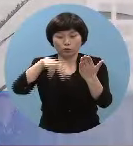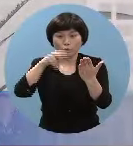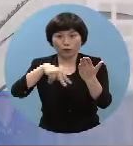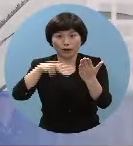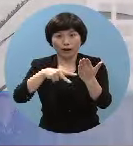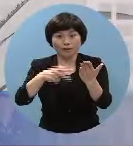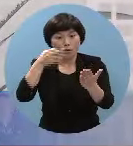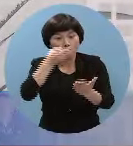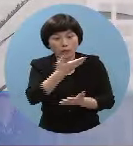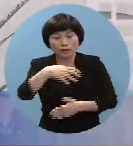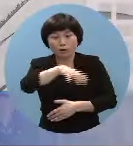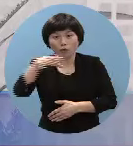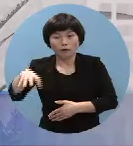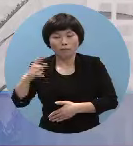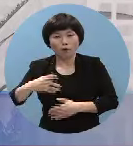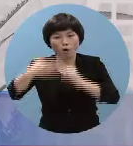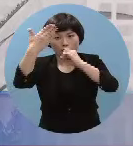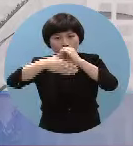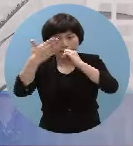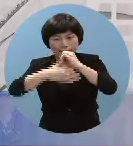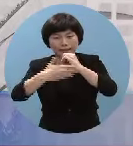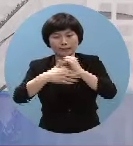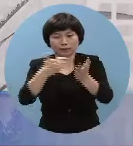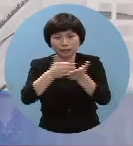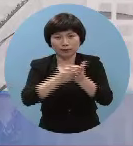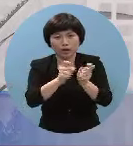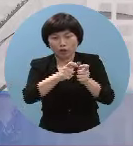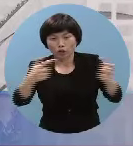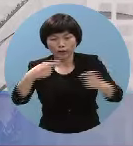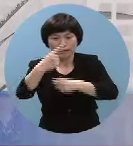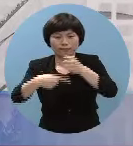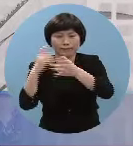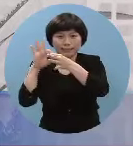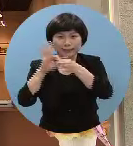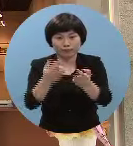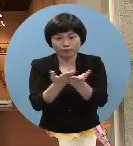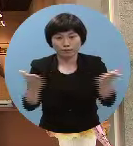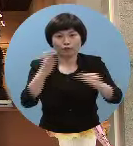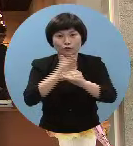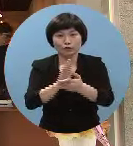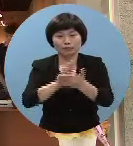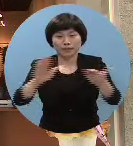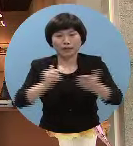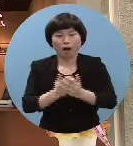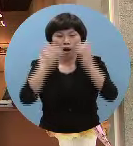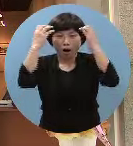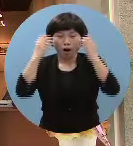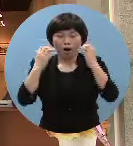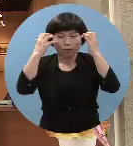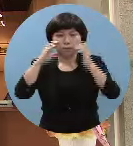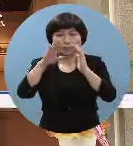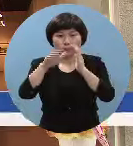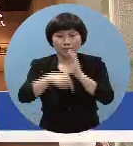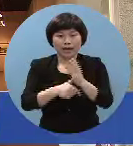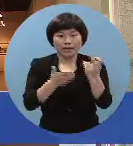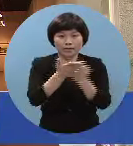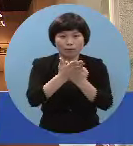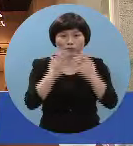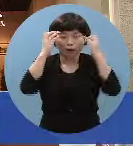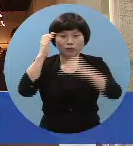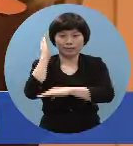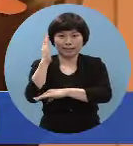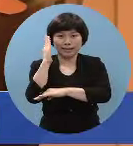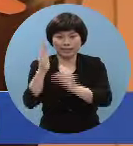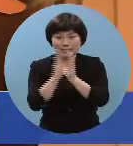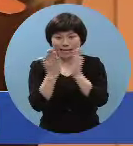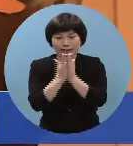도서관 화랑에서는 공예, 회화, 사진 등의 전시회를 연중 개최하고 있습니다. 무더운 여름 휴가철을 맞아 섬과